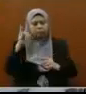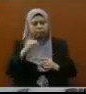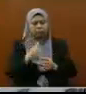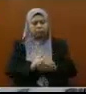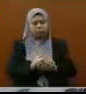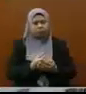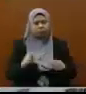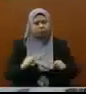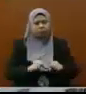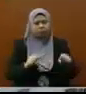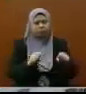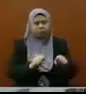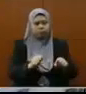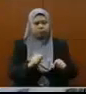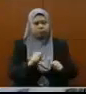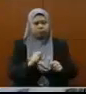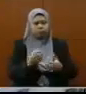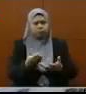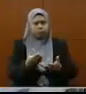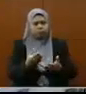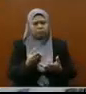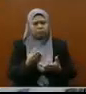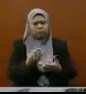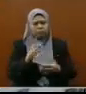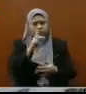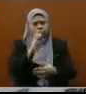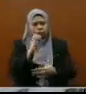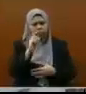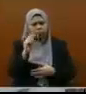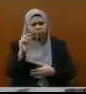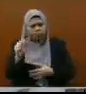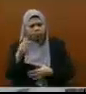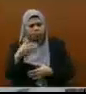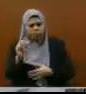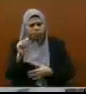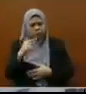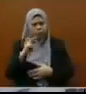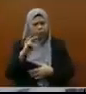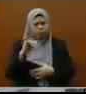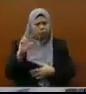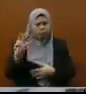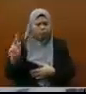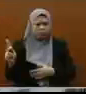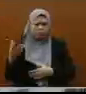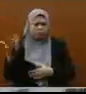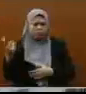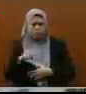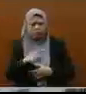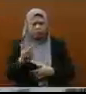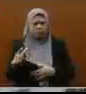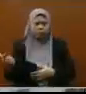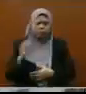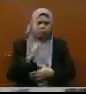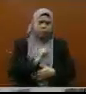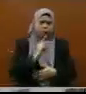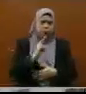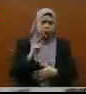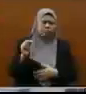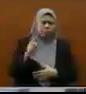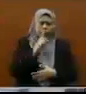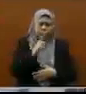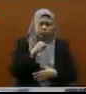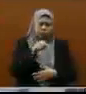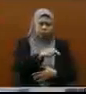Jaya, Yang Berhormat Kota Anggerik dan juga yang rakan berhormat saya Gombak Setia pun ada menyebutkan semalam. Sebenarnya mereka